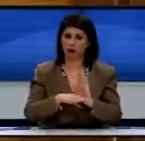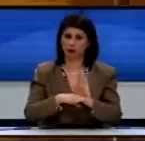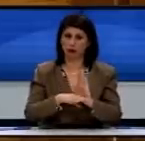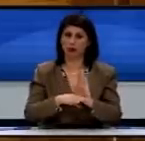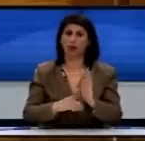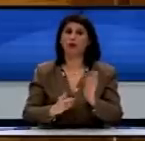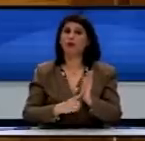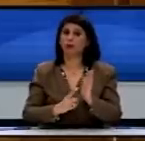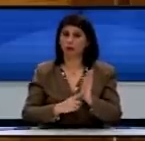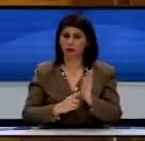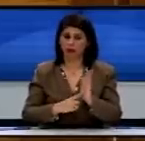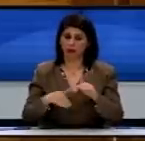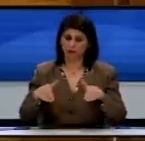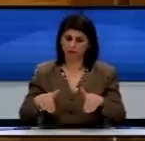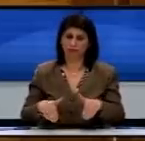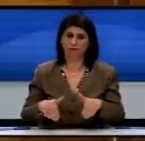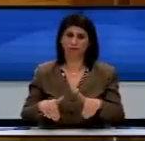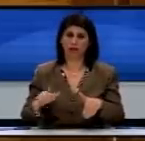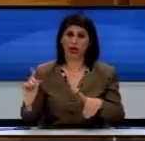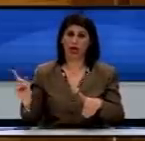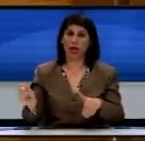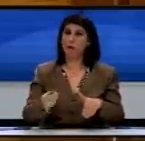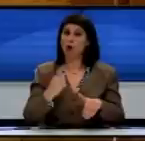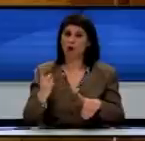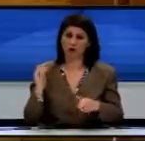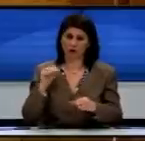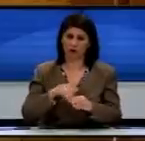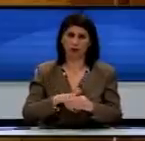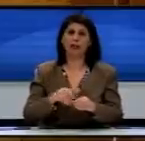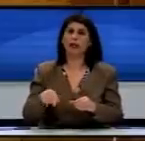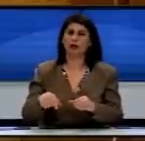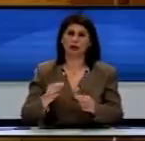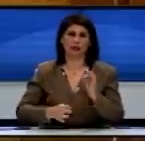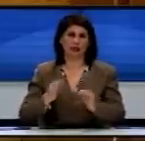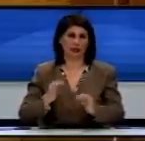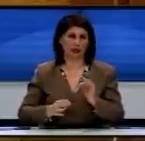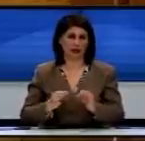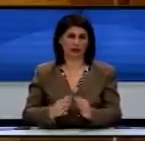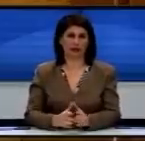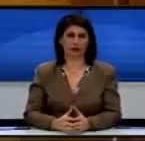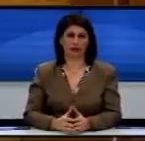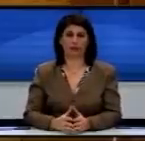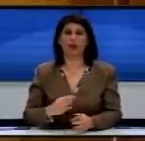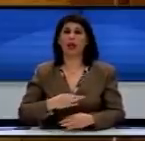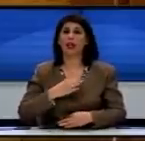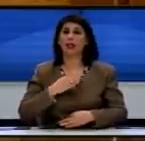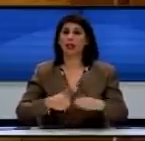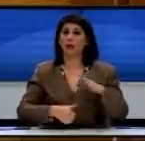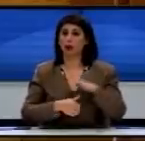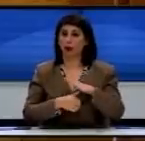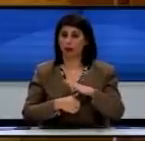οι οποίοι πρέπει να τηρούνται από όλους όσοι συμμετέχουν σε αυτές τις συζητήσεις. Κύριε Πρόεδρε,